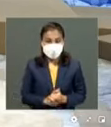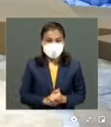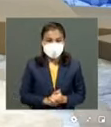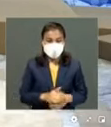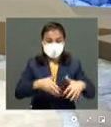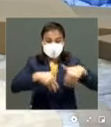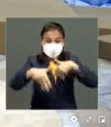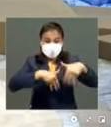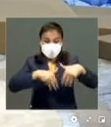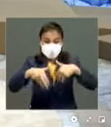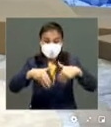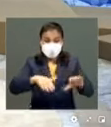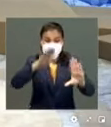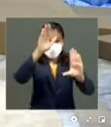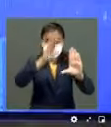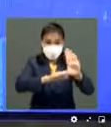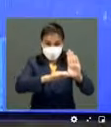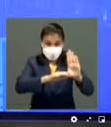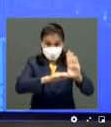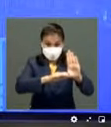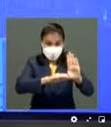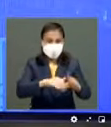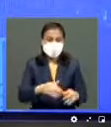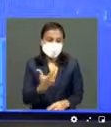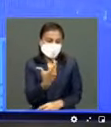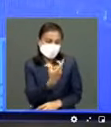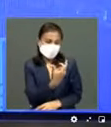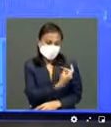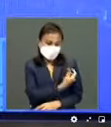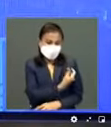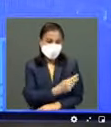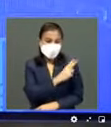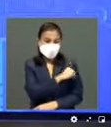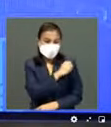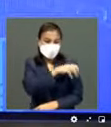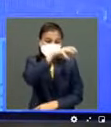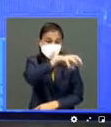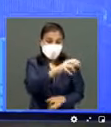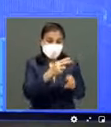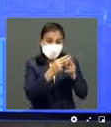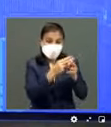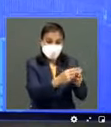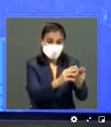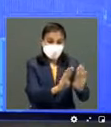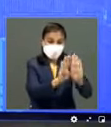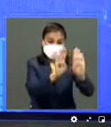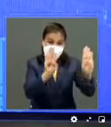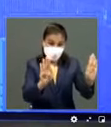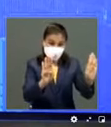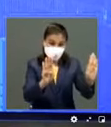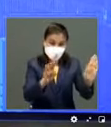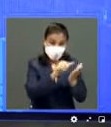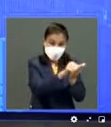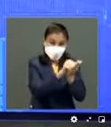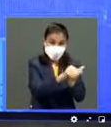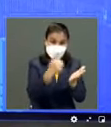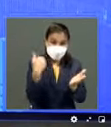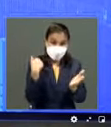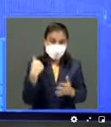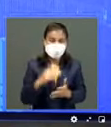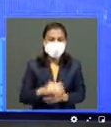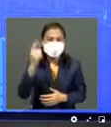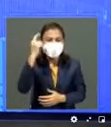ที่กำลังจะลงทะเบียนฉีดวัคซีนในช่วงนี้นะคะจะมีโรงพยาบาลเอกชนที่เปิดให้ลงทะเบียนด้วยหลายคนเข้าใจว่าวัคซีนเนี่ย